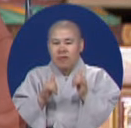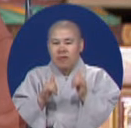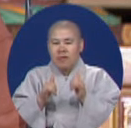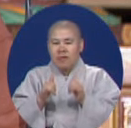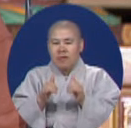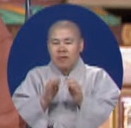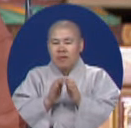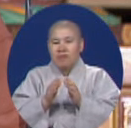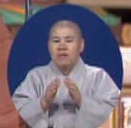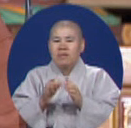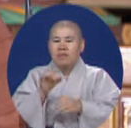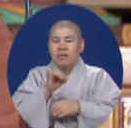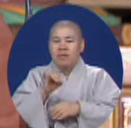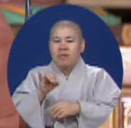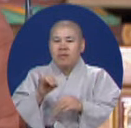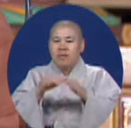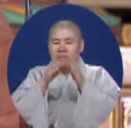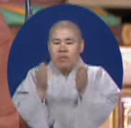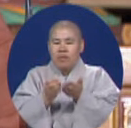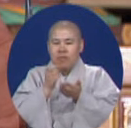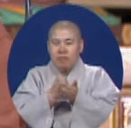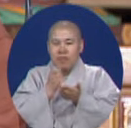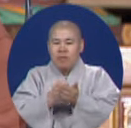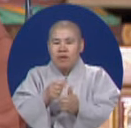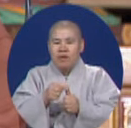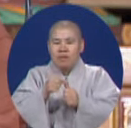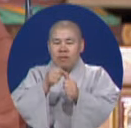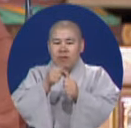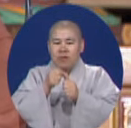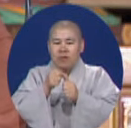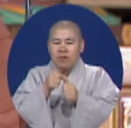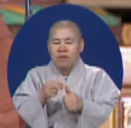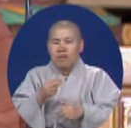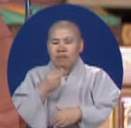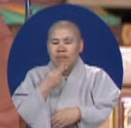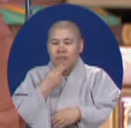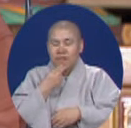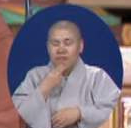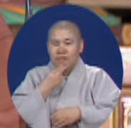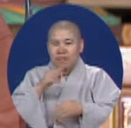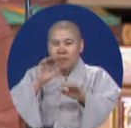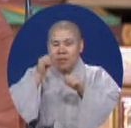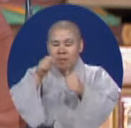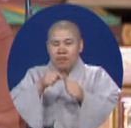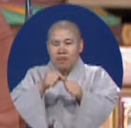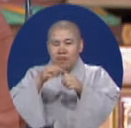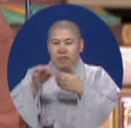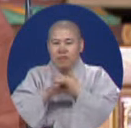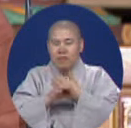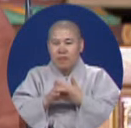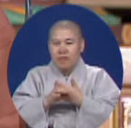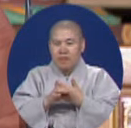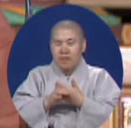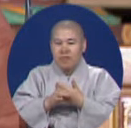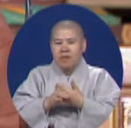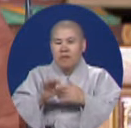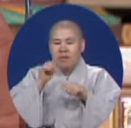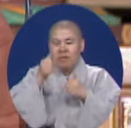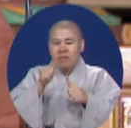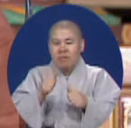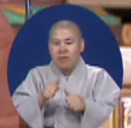일체법의 응무소군이라 일체법에 구하는 바가 없다. 그 신발을 구하면 신발 구하는 거지 구법이